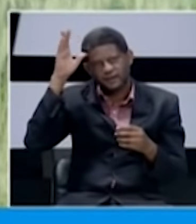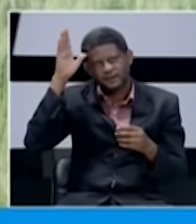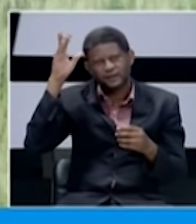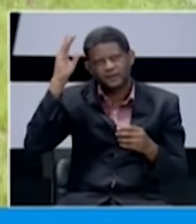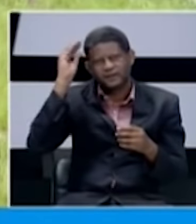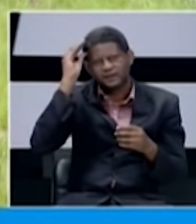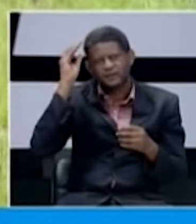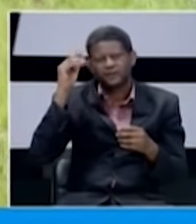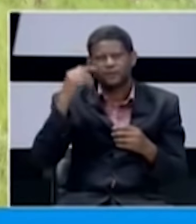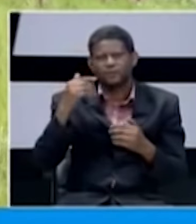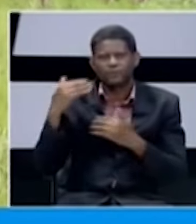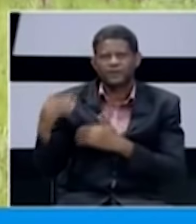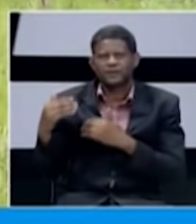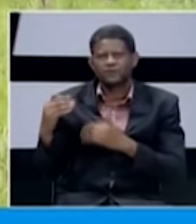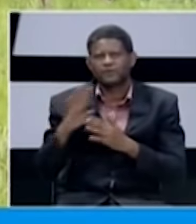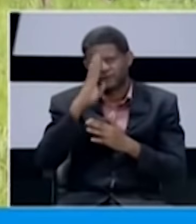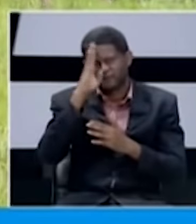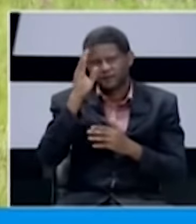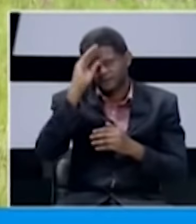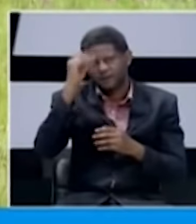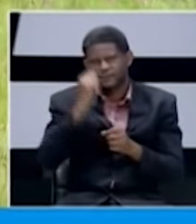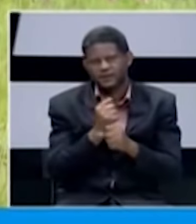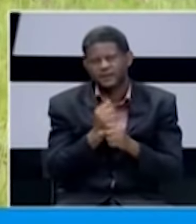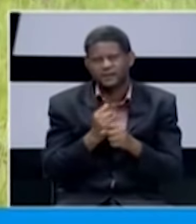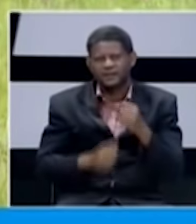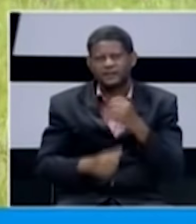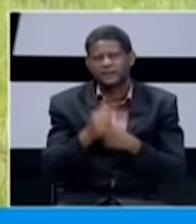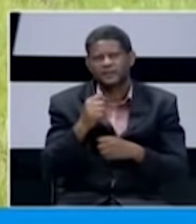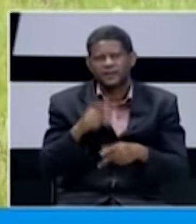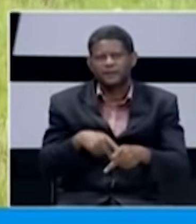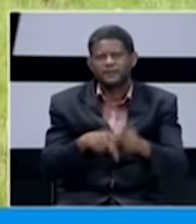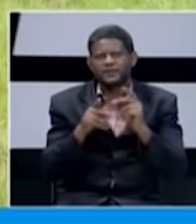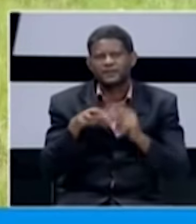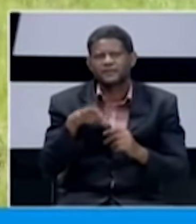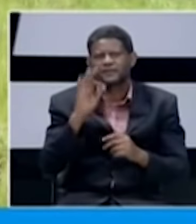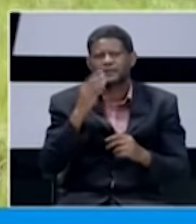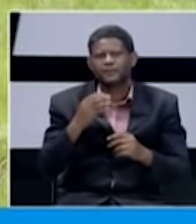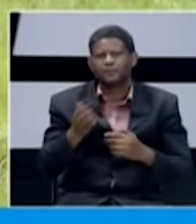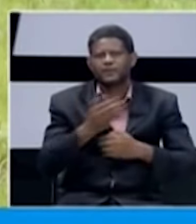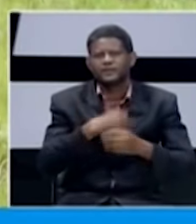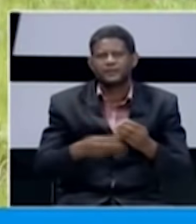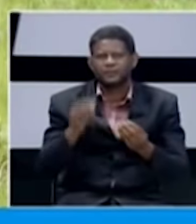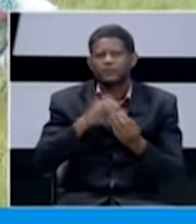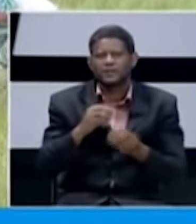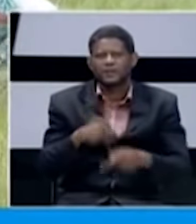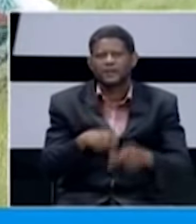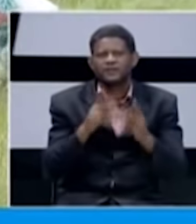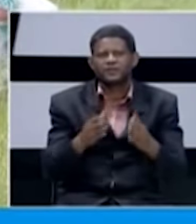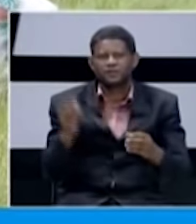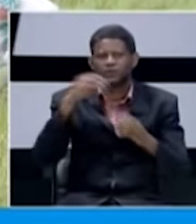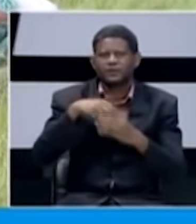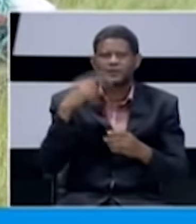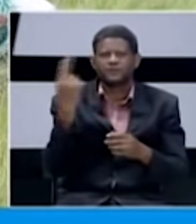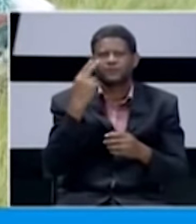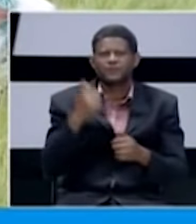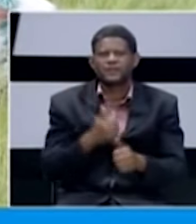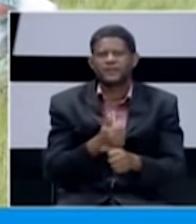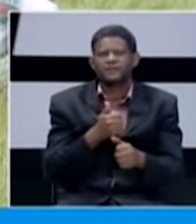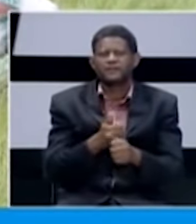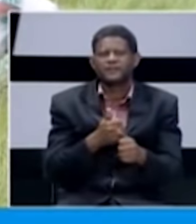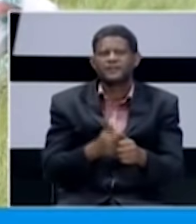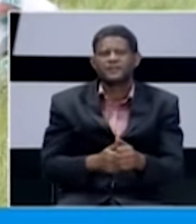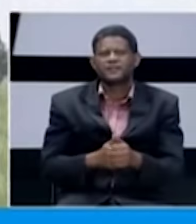مخته تفطراون سب سرحن حادغات كاب حرش ازركب مهرتن موسخ حرستوت اتاوتات كتقمو دغفن كتتلن كم زغبره